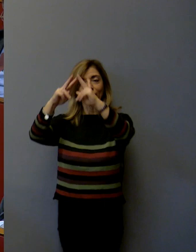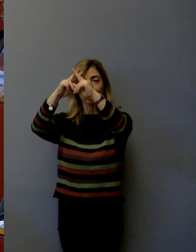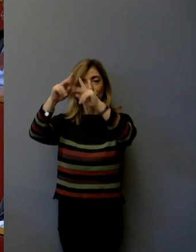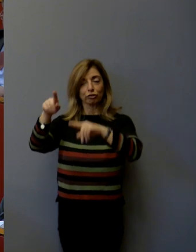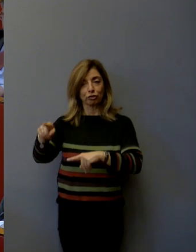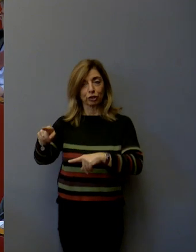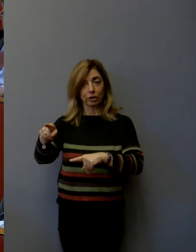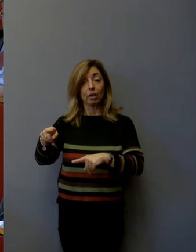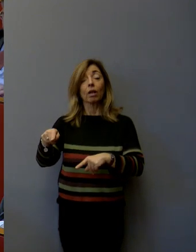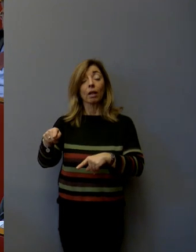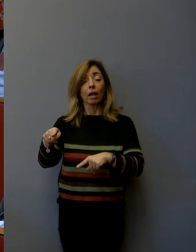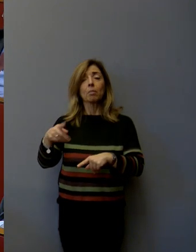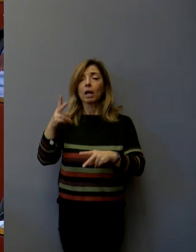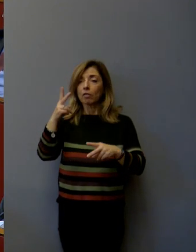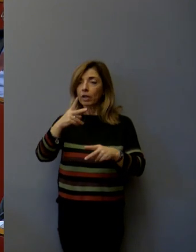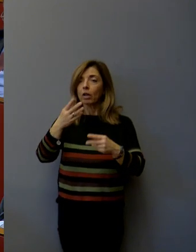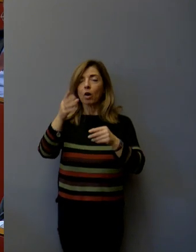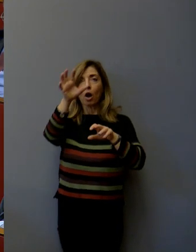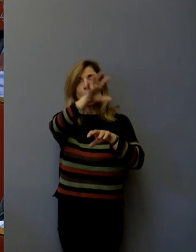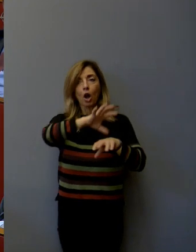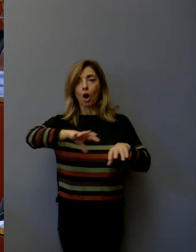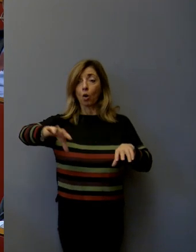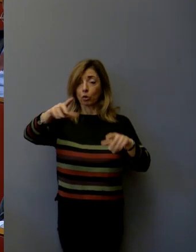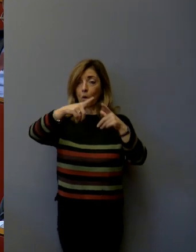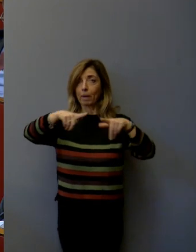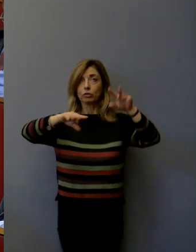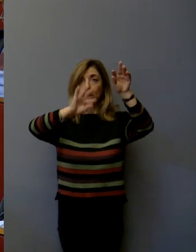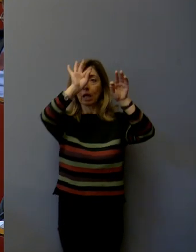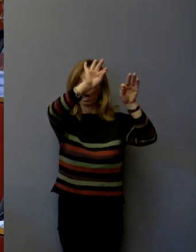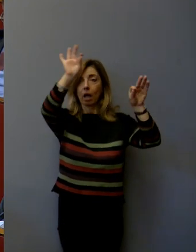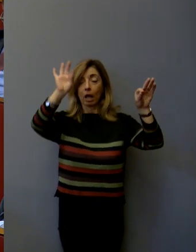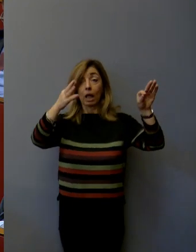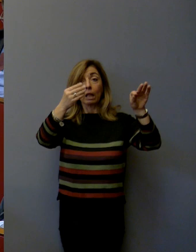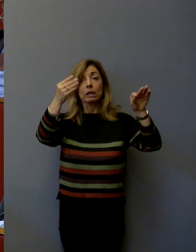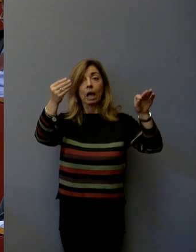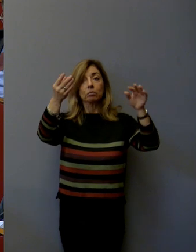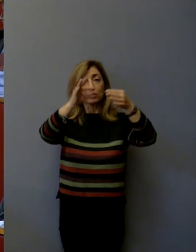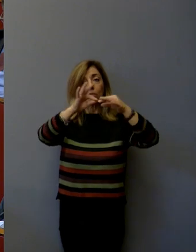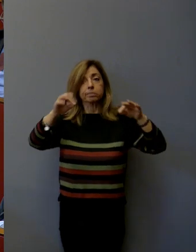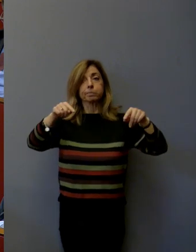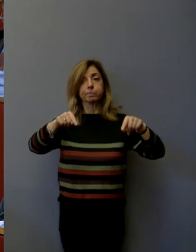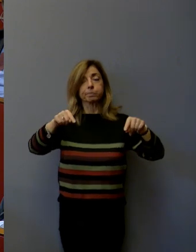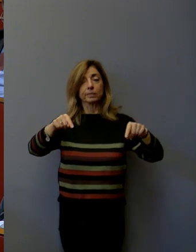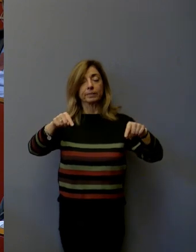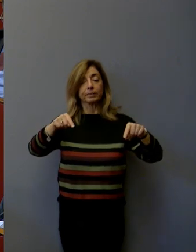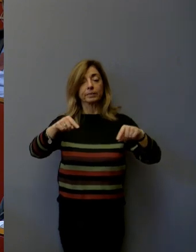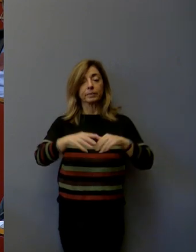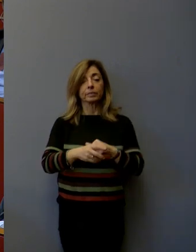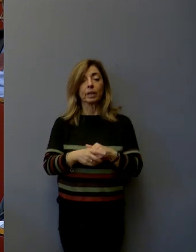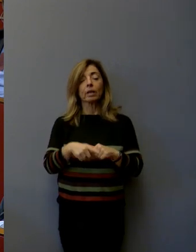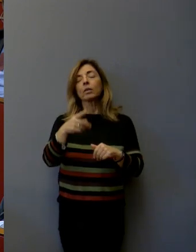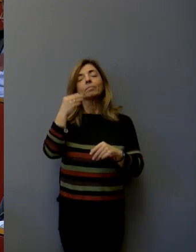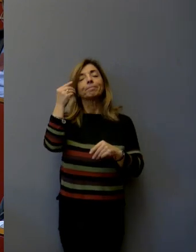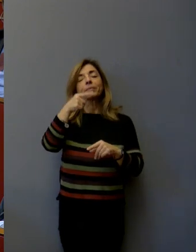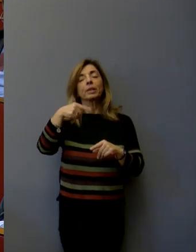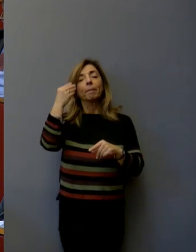arriva anche da molte città europee che sulla come dire sul collegamento del centro